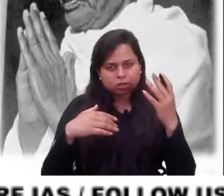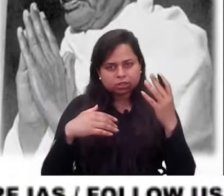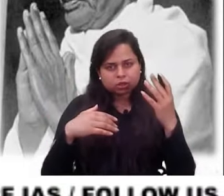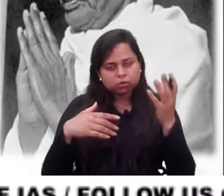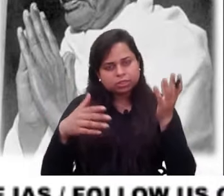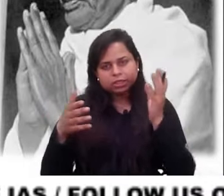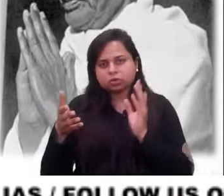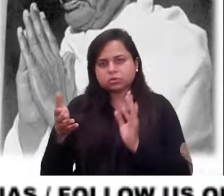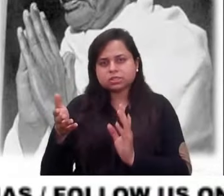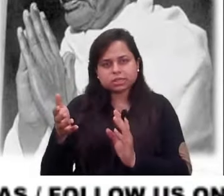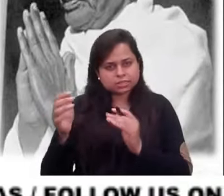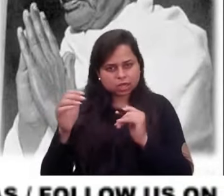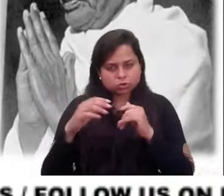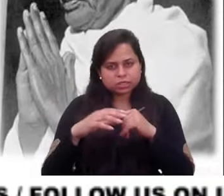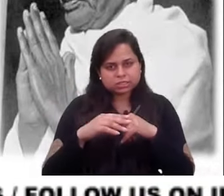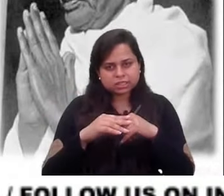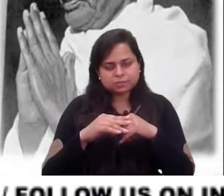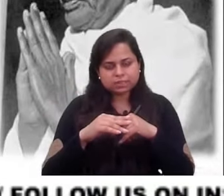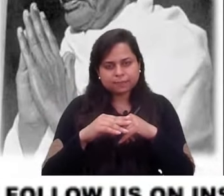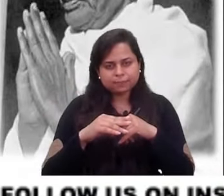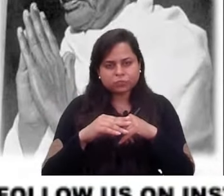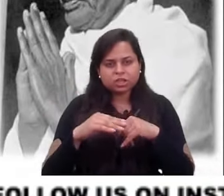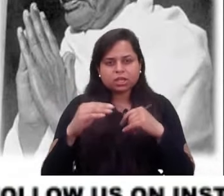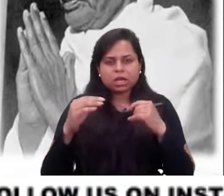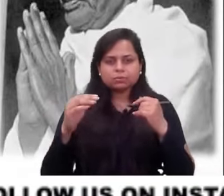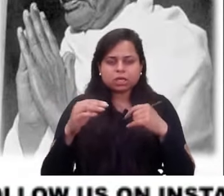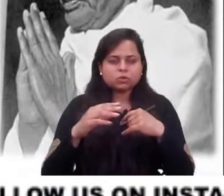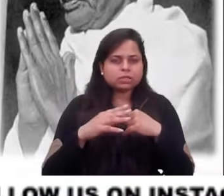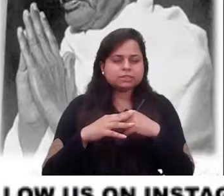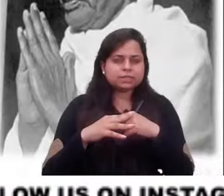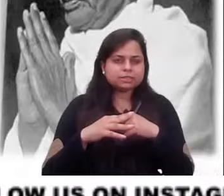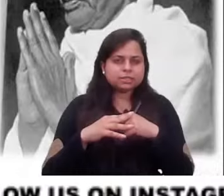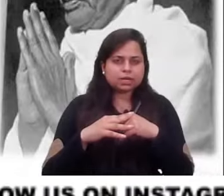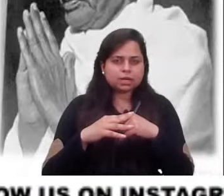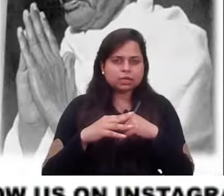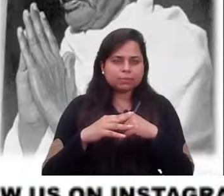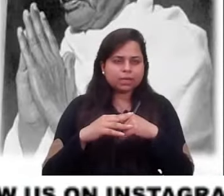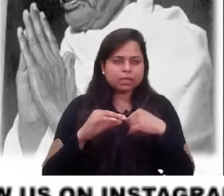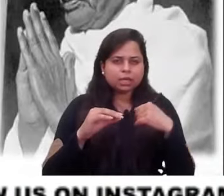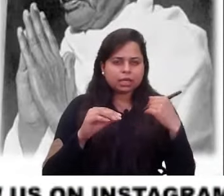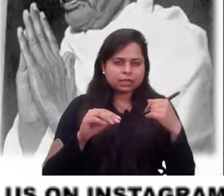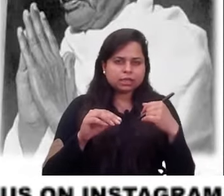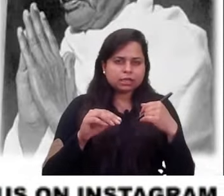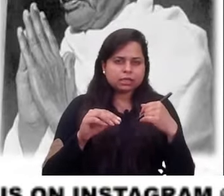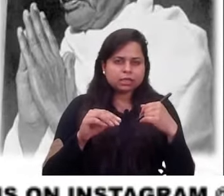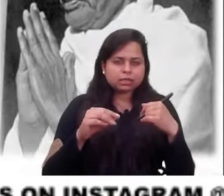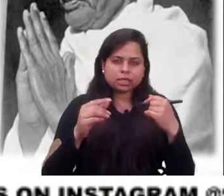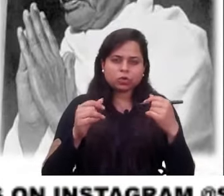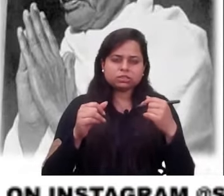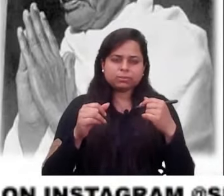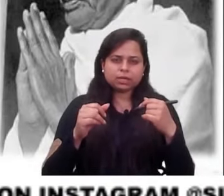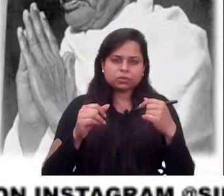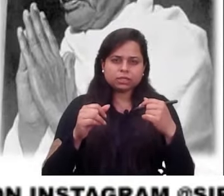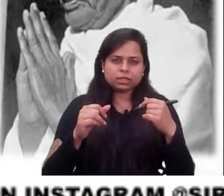के साथ की थी अब स्कूल कि